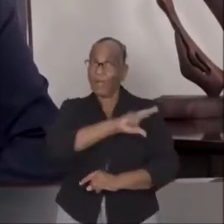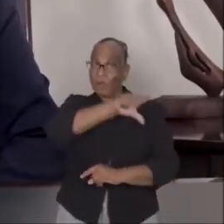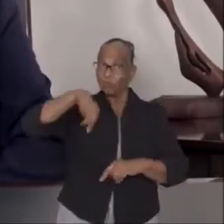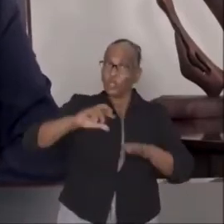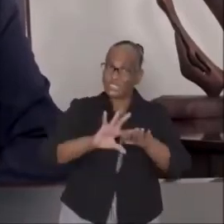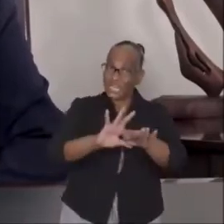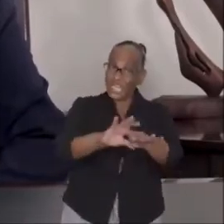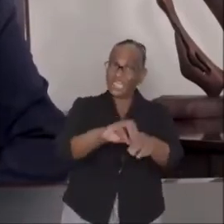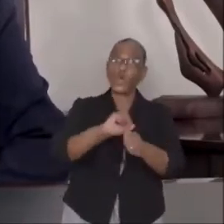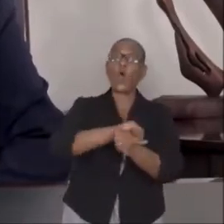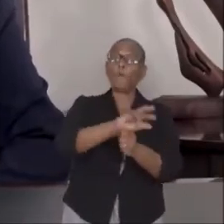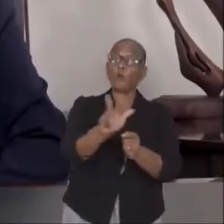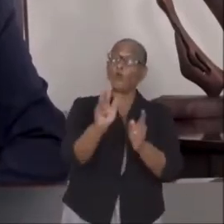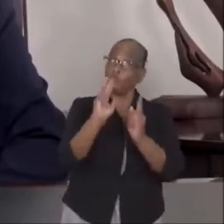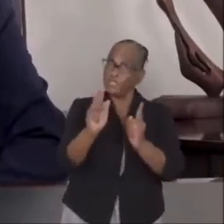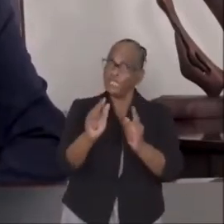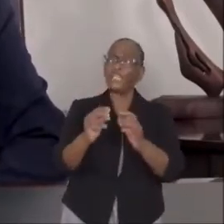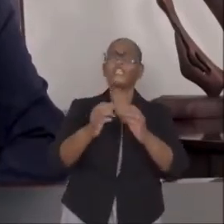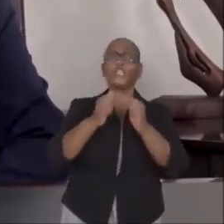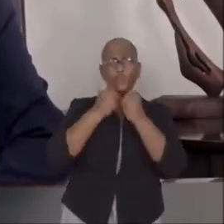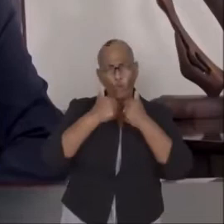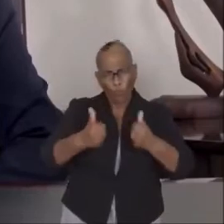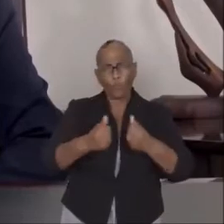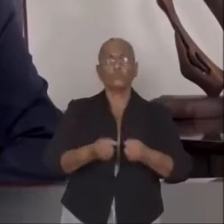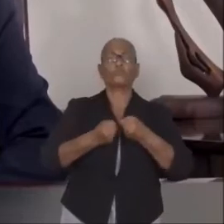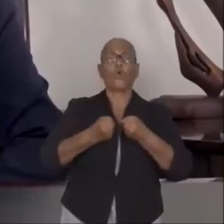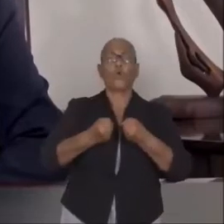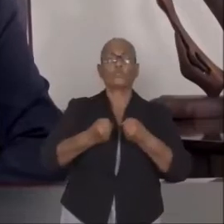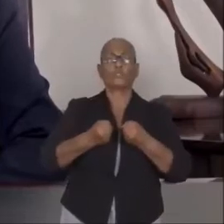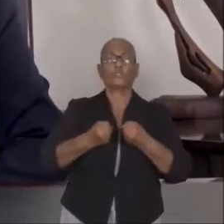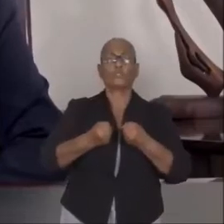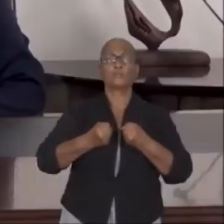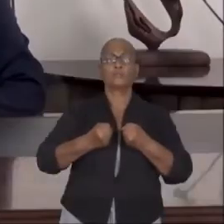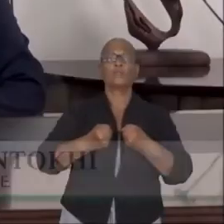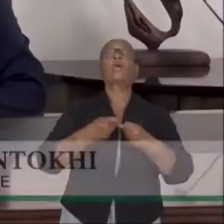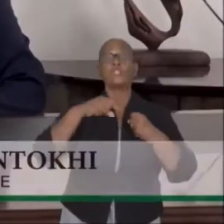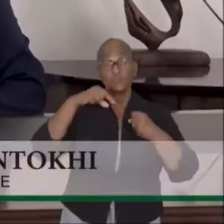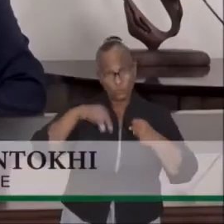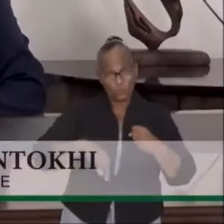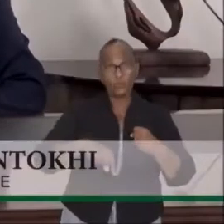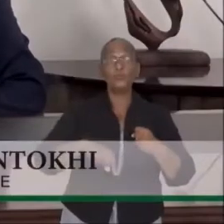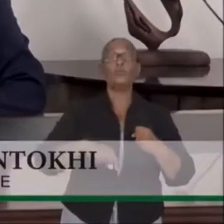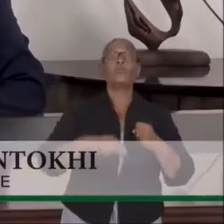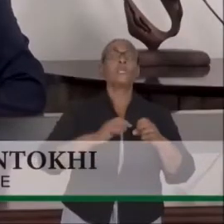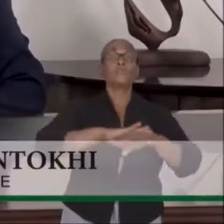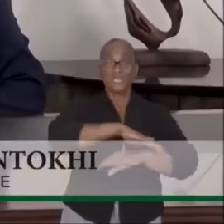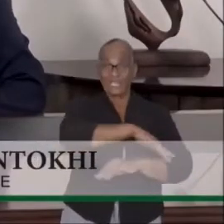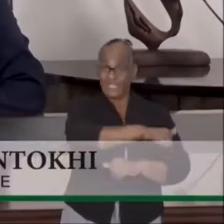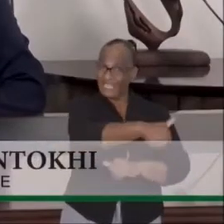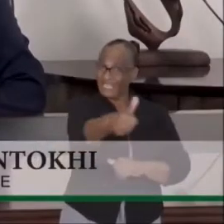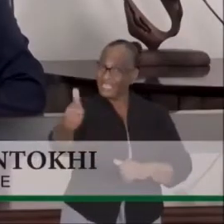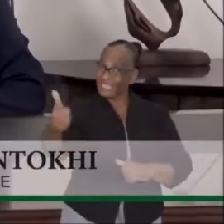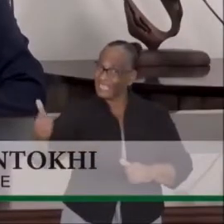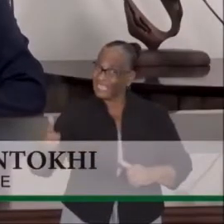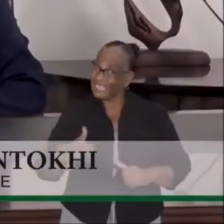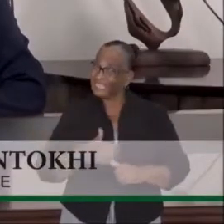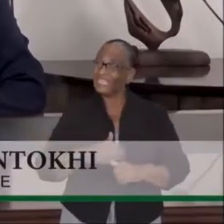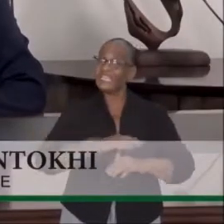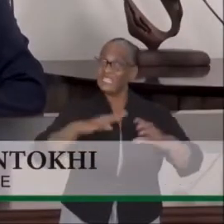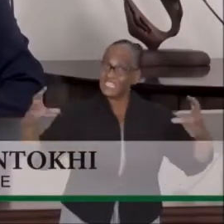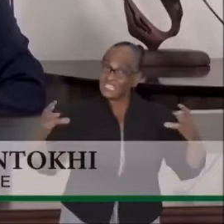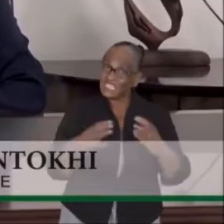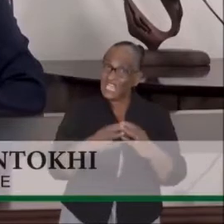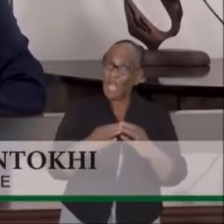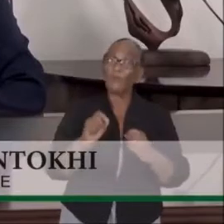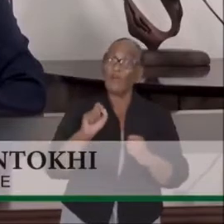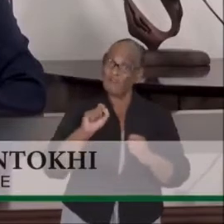om COVID-19 het hoofd te bieden. Het is zaak dat we met ons allen het virus